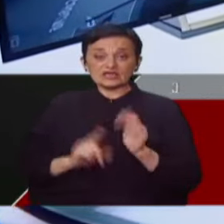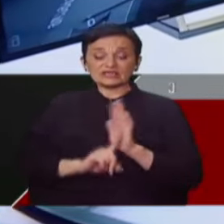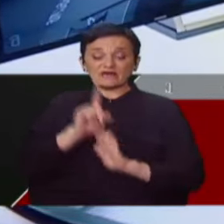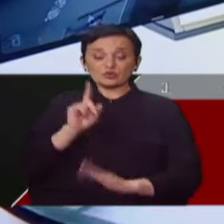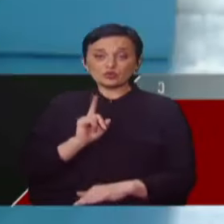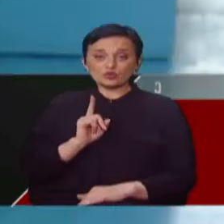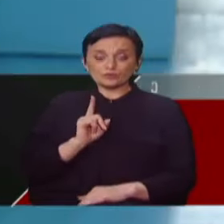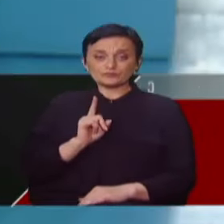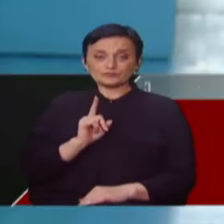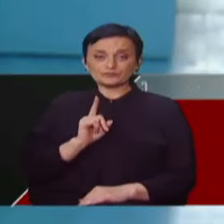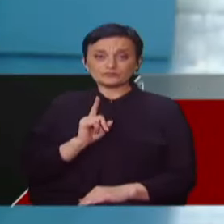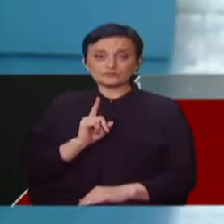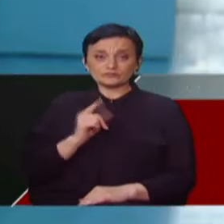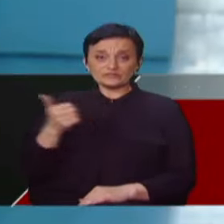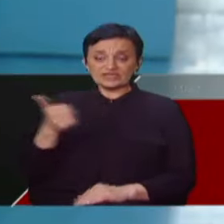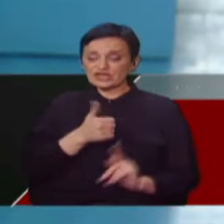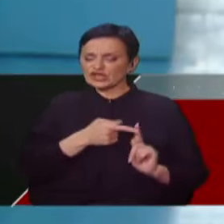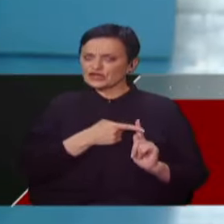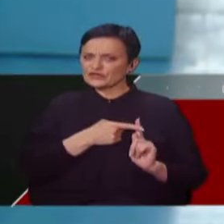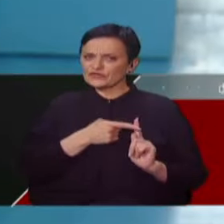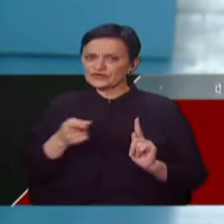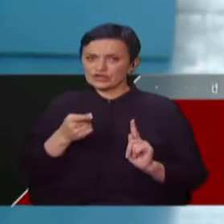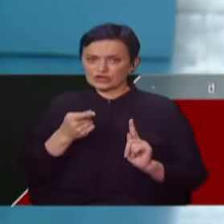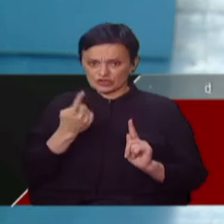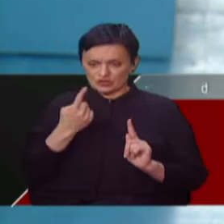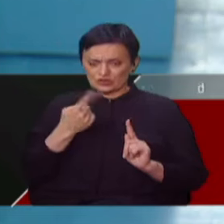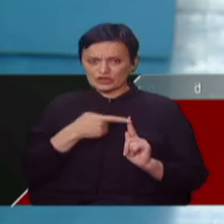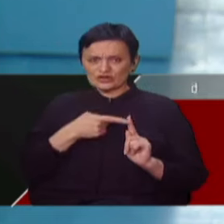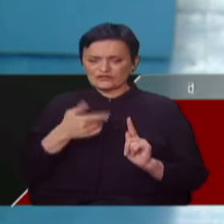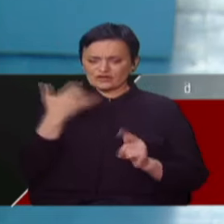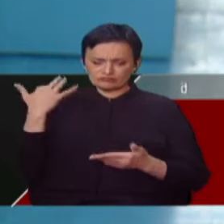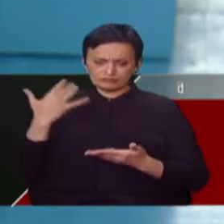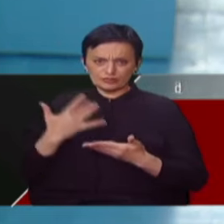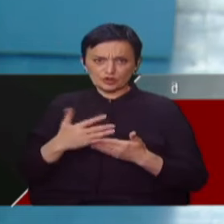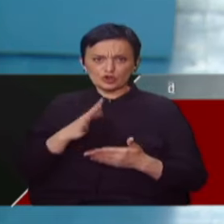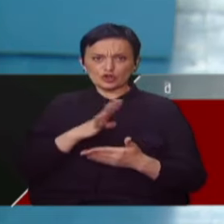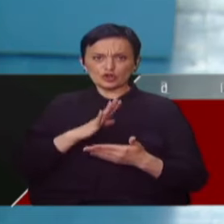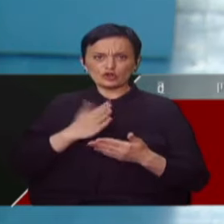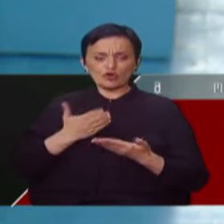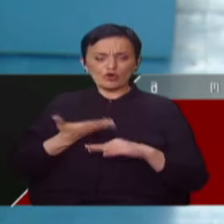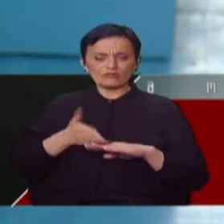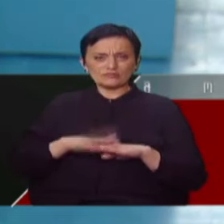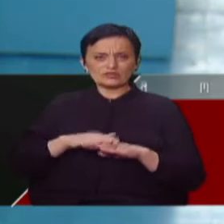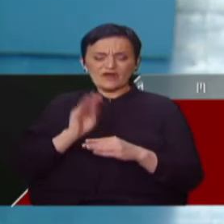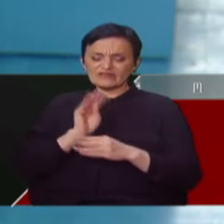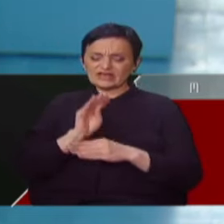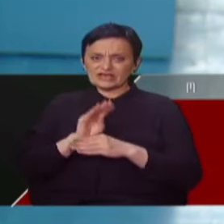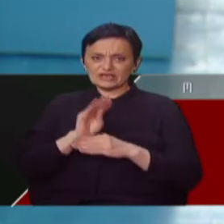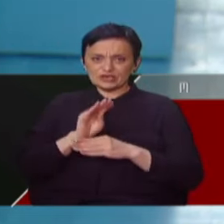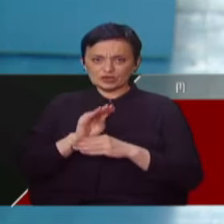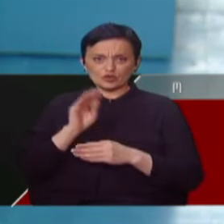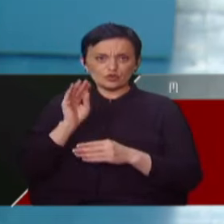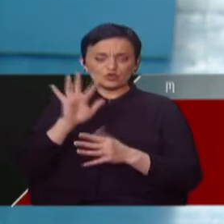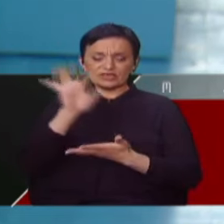იმით, რომ მთელი გასული კვირის განმავლობაში და არ მხოლოდ გასულ კვირას საკმაოდ მწვავე და კრიტიკული განცხადებები ისმოდა, მათ შორის